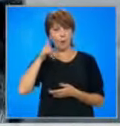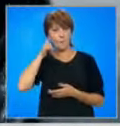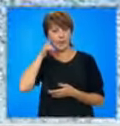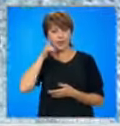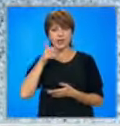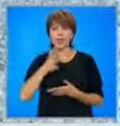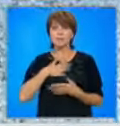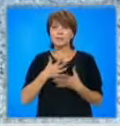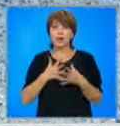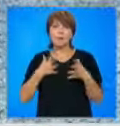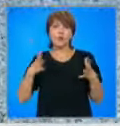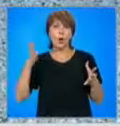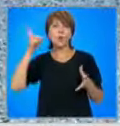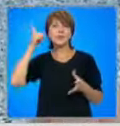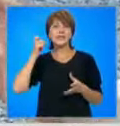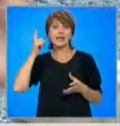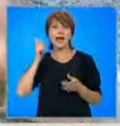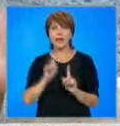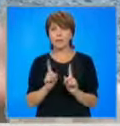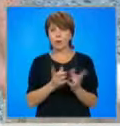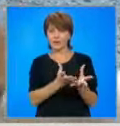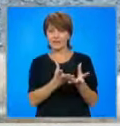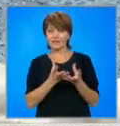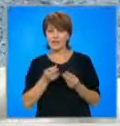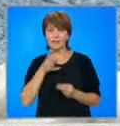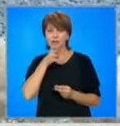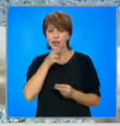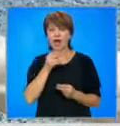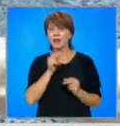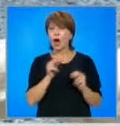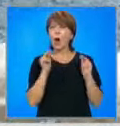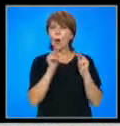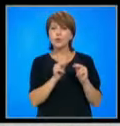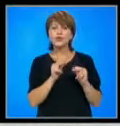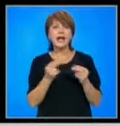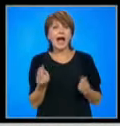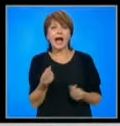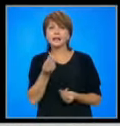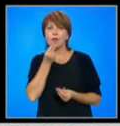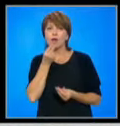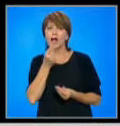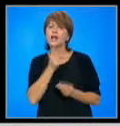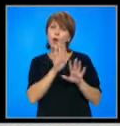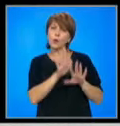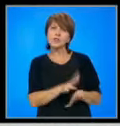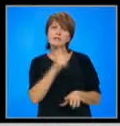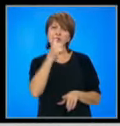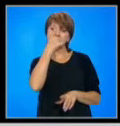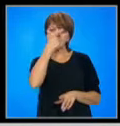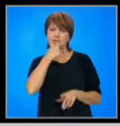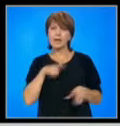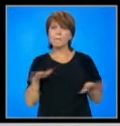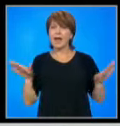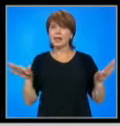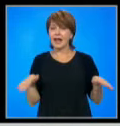че имат много сигнали и не могат да вземат щъркела. Дали и насоки как да го храни и да изчакала да излети. Сантино обаче не се